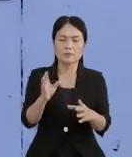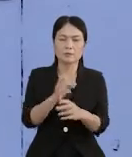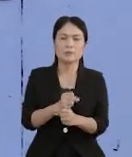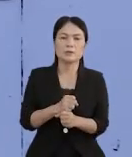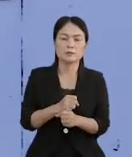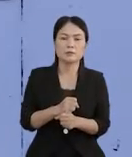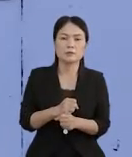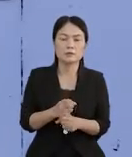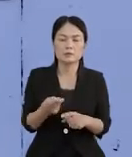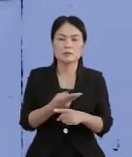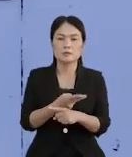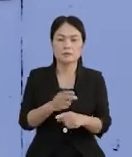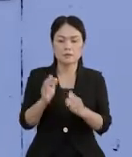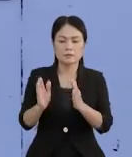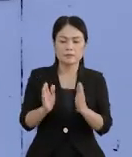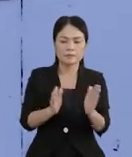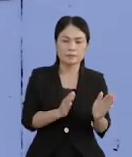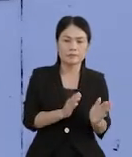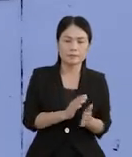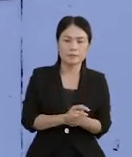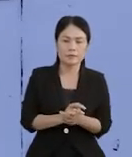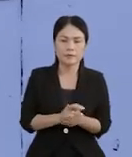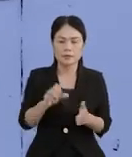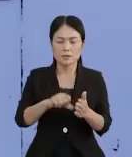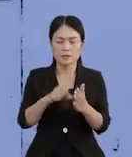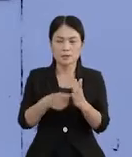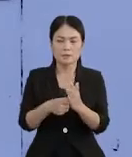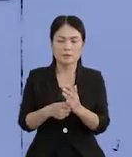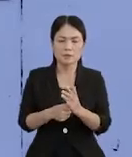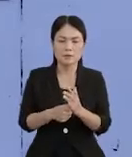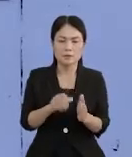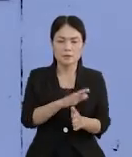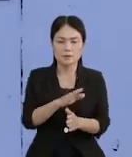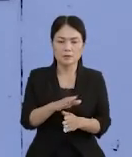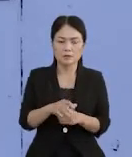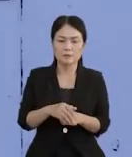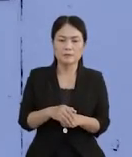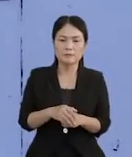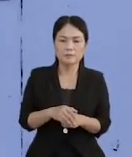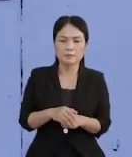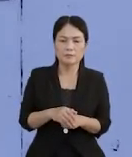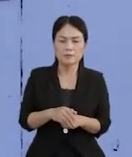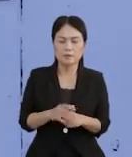Cứ ạn vọt hàn cà. Miên này thá, con